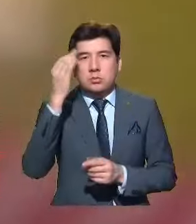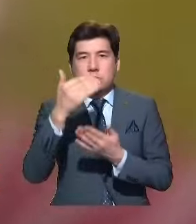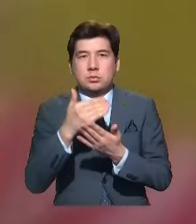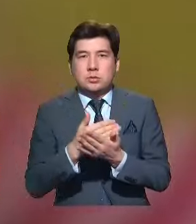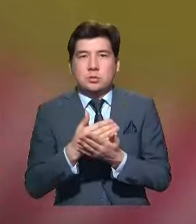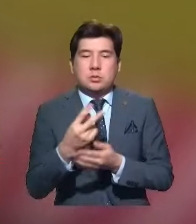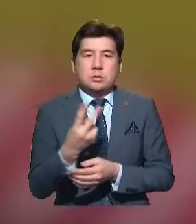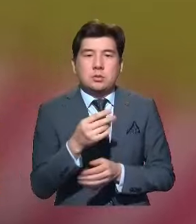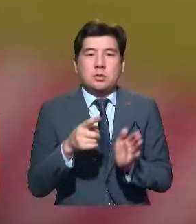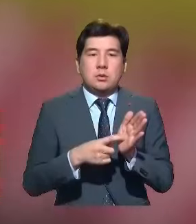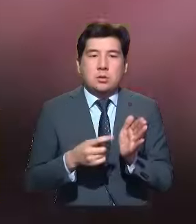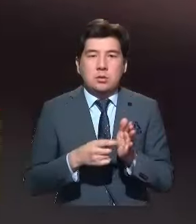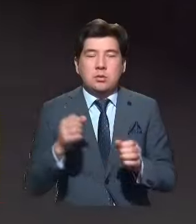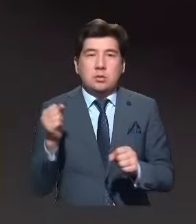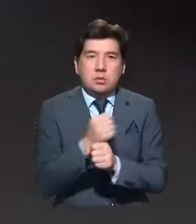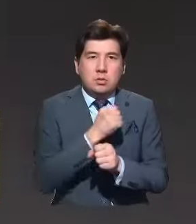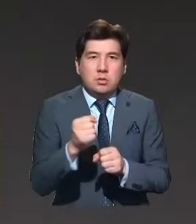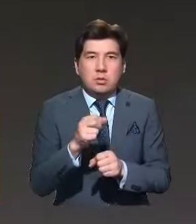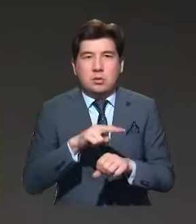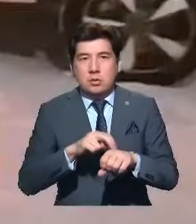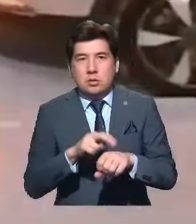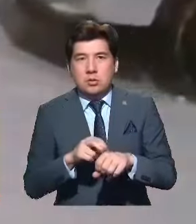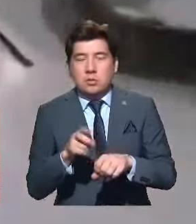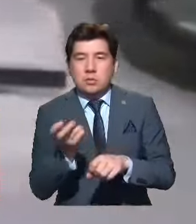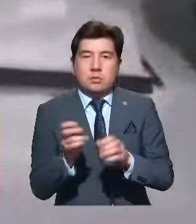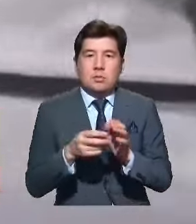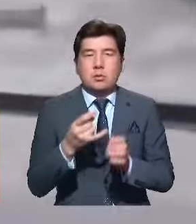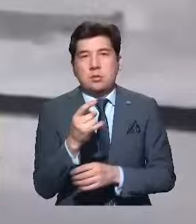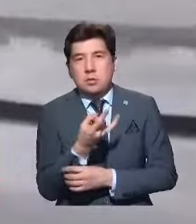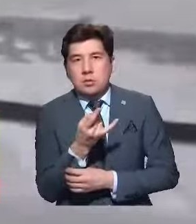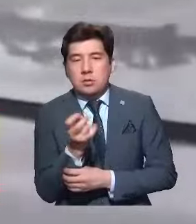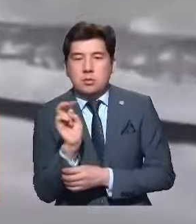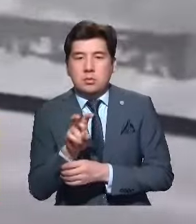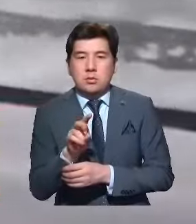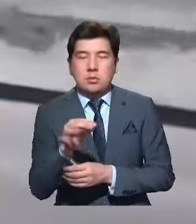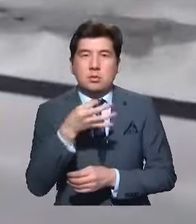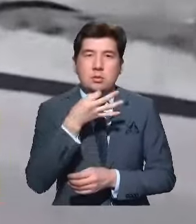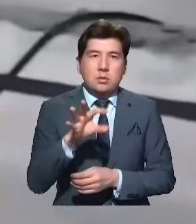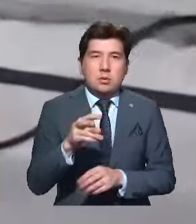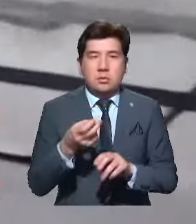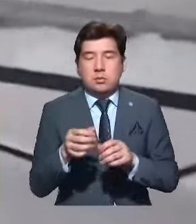дворов Караганды был избит водитель скорой, которая приехала на вызов к ребенку. Прохожему не понравилось, как была